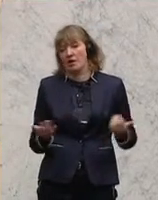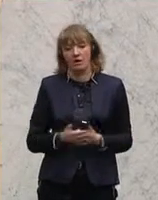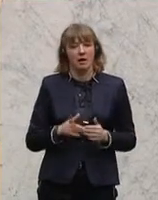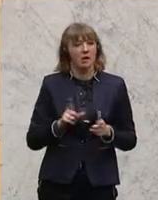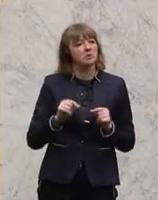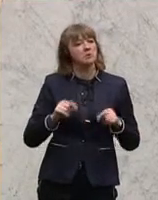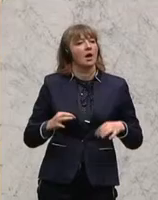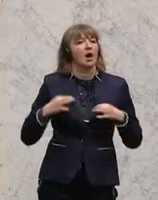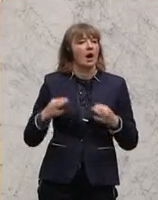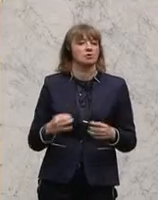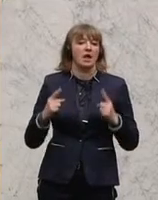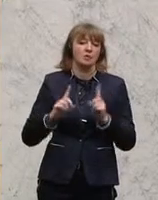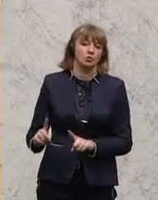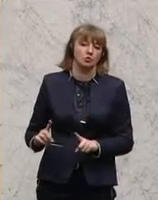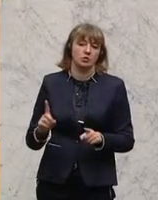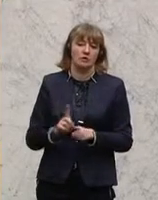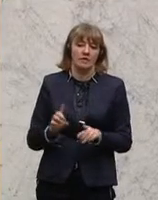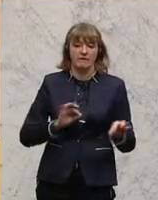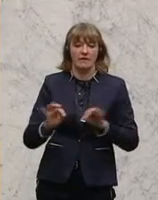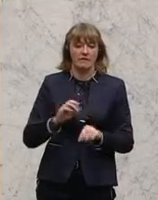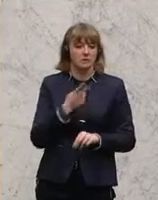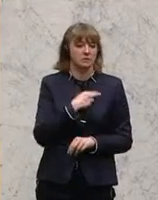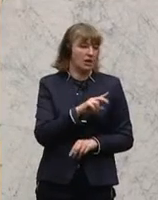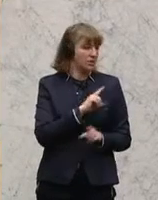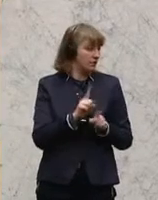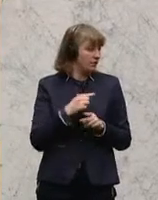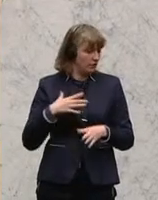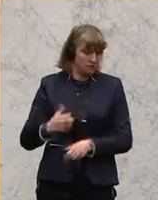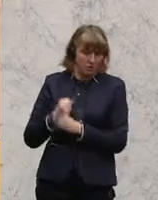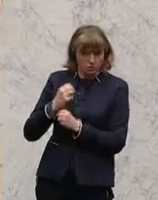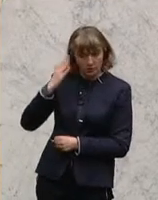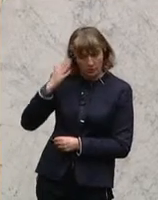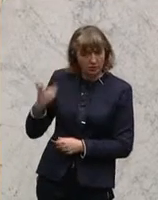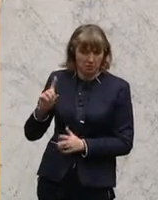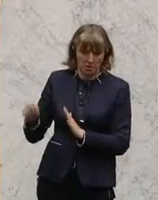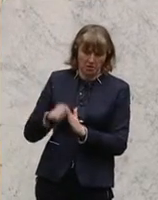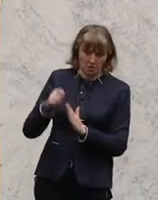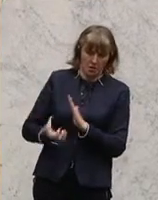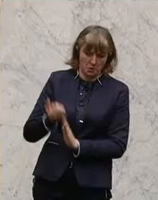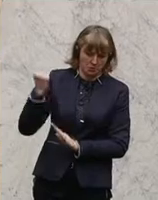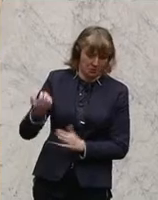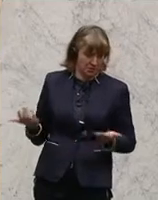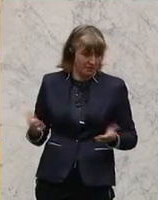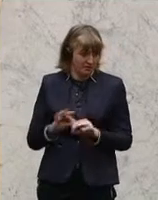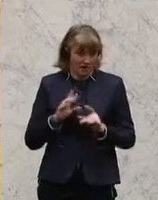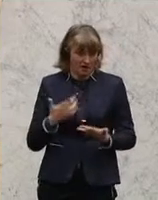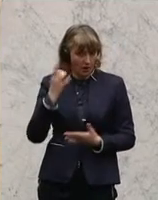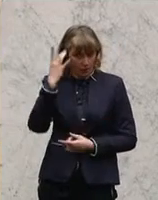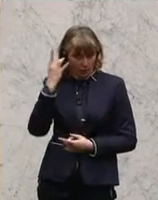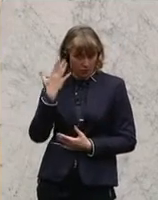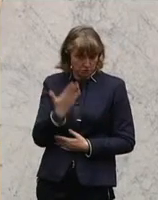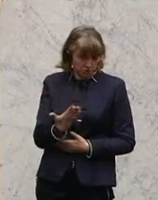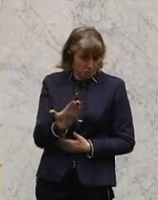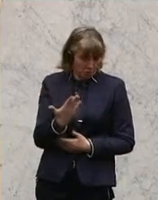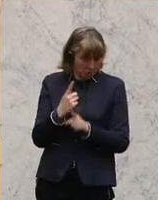Einen Ausnahmezustand, der Verfahrensgarantien, wie wir sie in unseren Verfassungen kennen, aushebelt. All das ist in dieser Logik, die